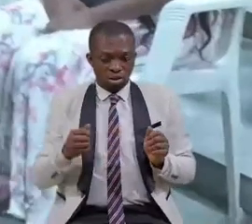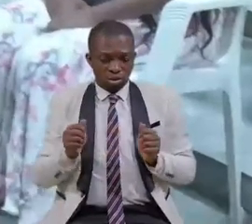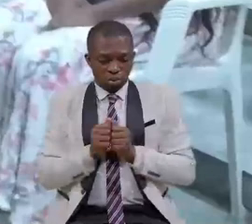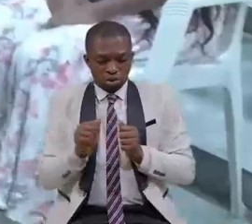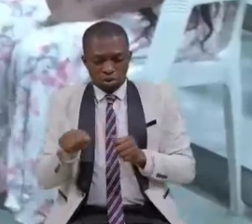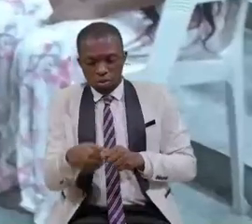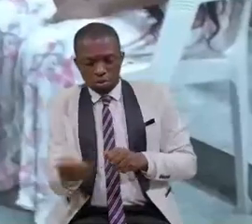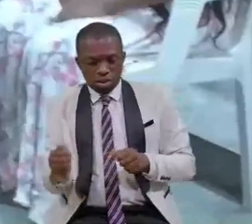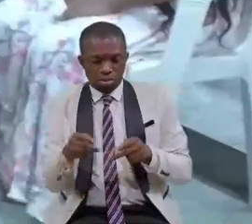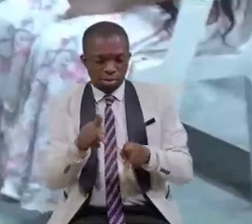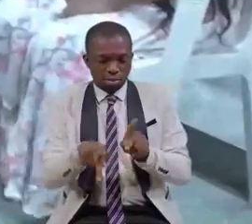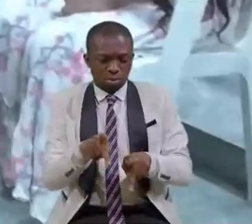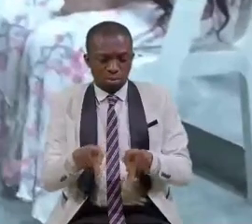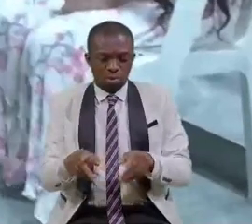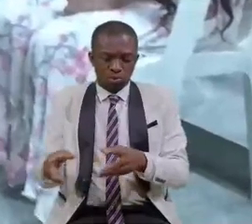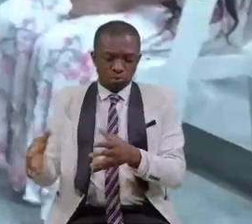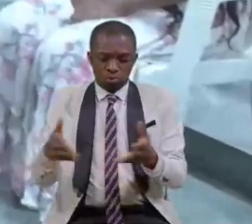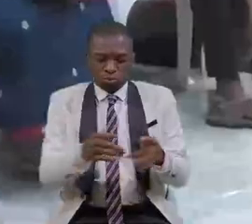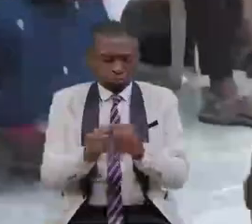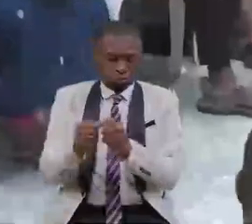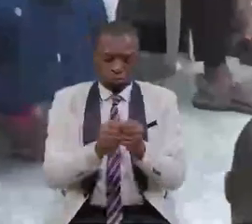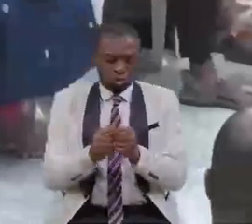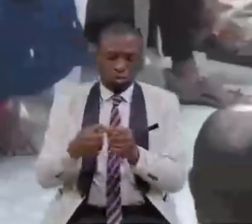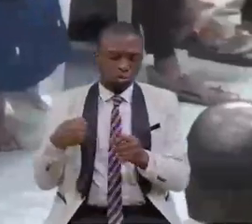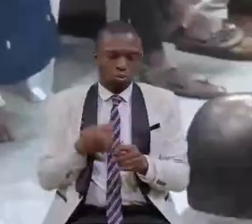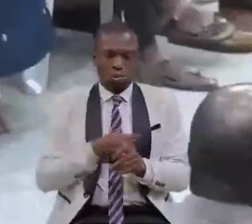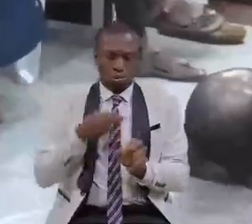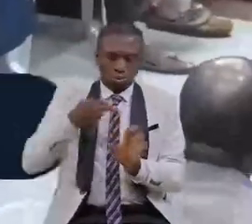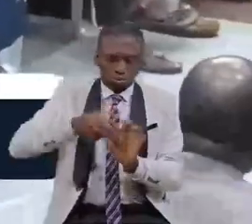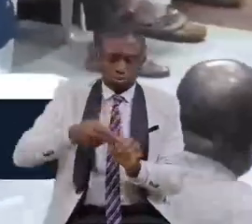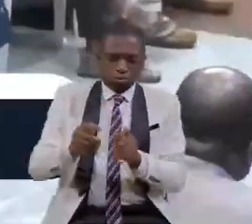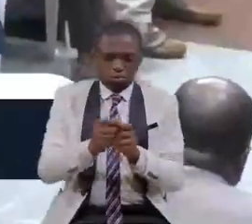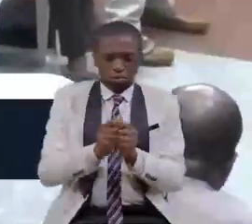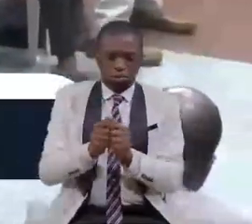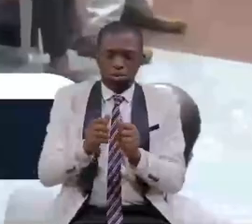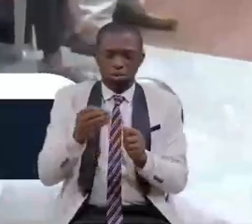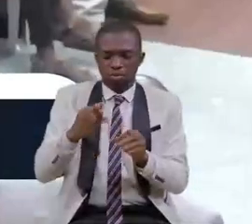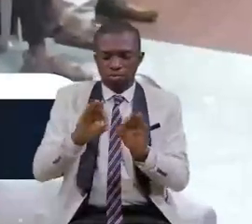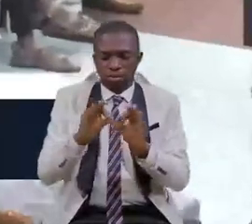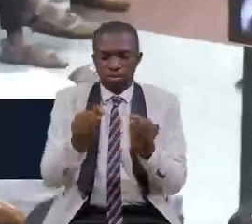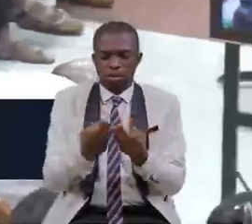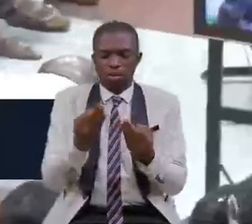que nous et d'autres personnes, nous sommes dans la famille de Dieu. Comme on voit la prière,